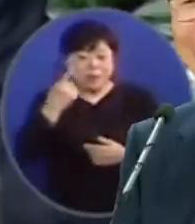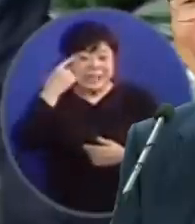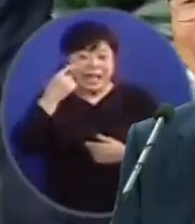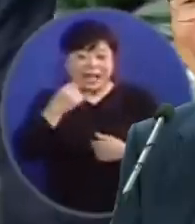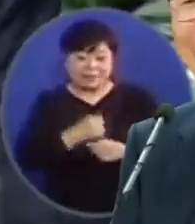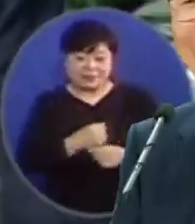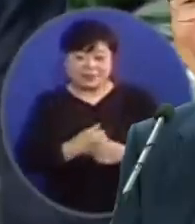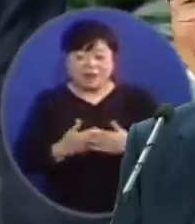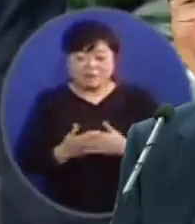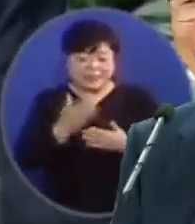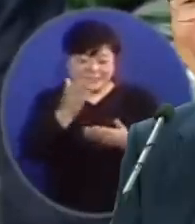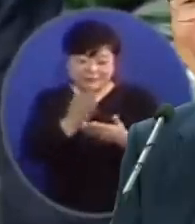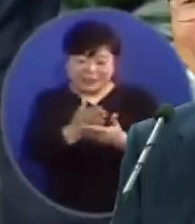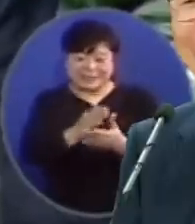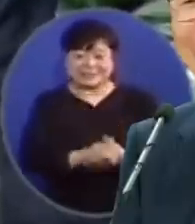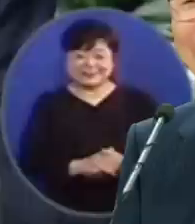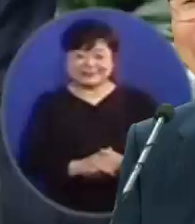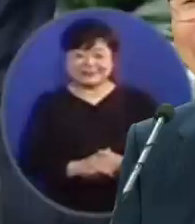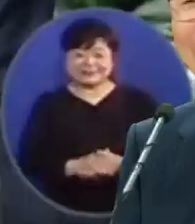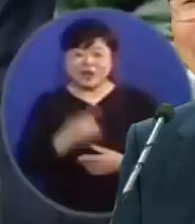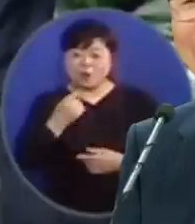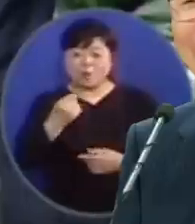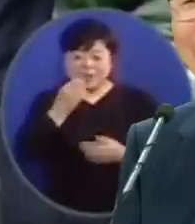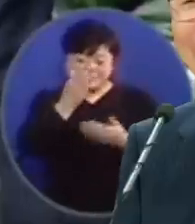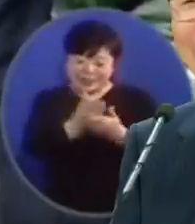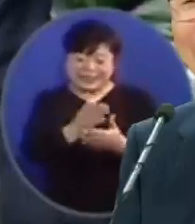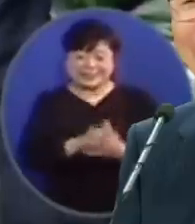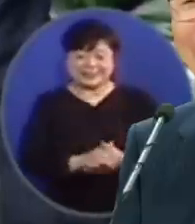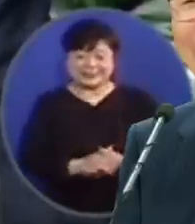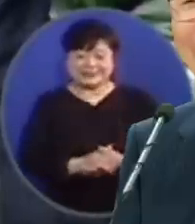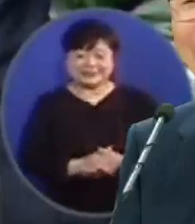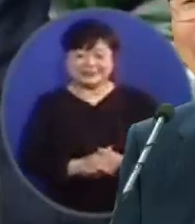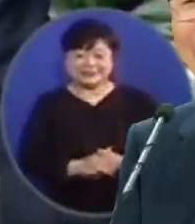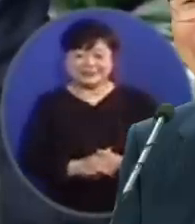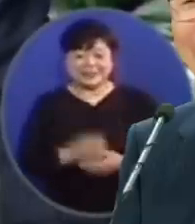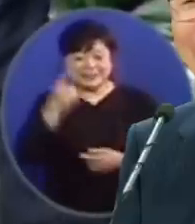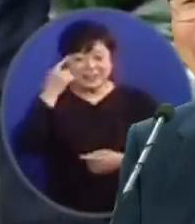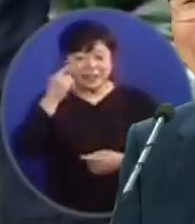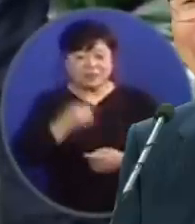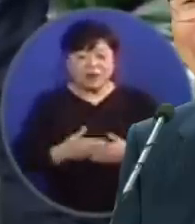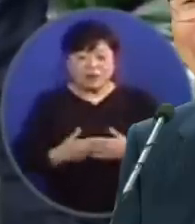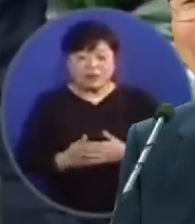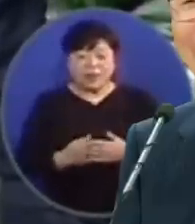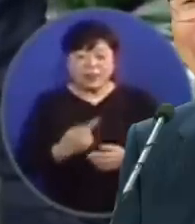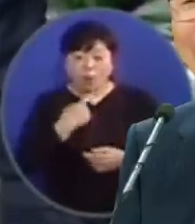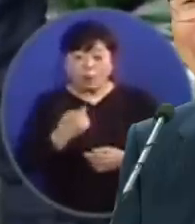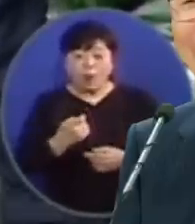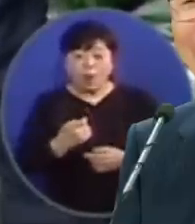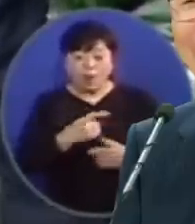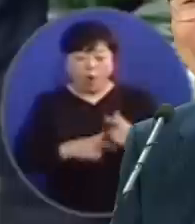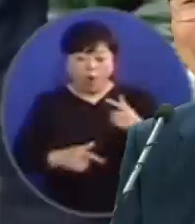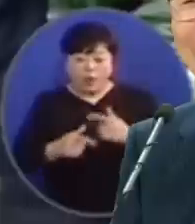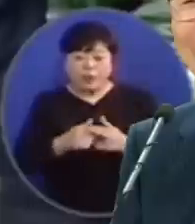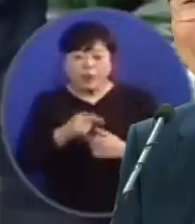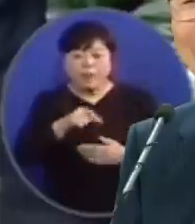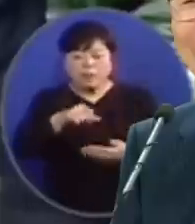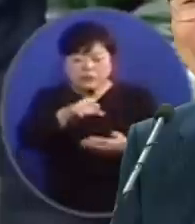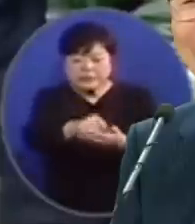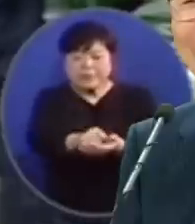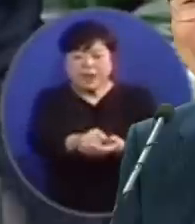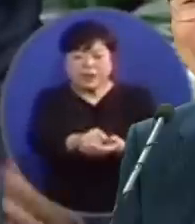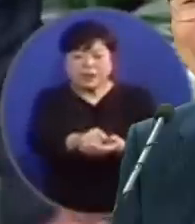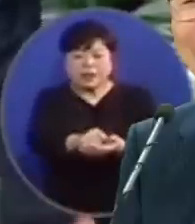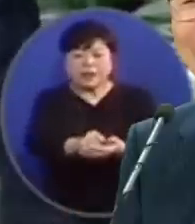생각하면서 불안하지 말아야지, 공포를 갖지 말아야지, 그렇게 생각하면 불안과 공포가 더 마음을 잡는